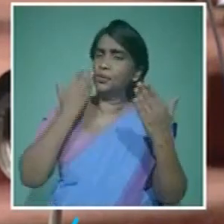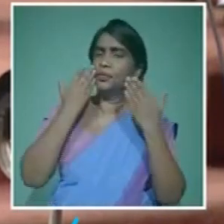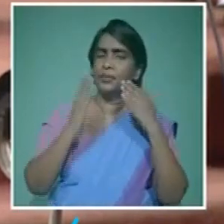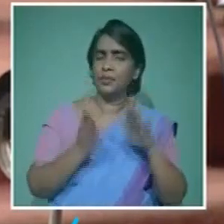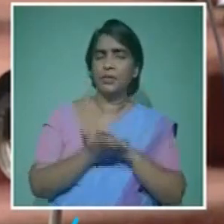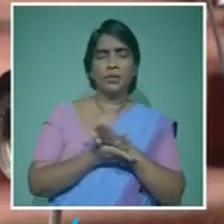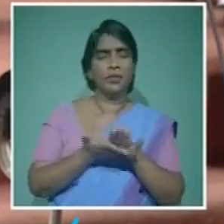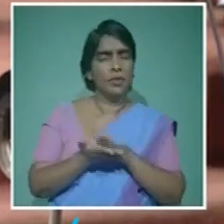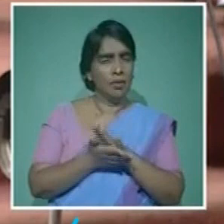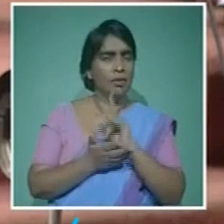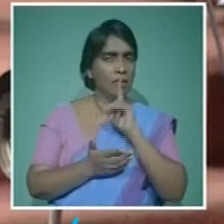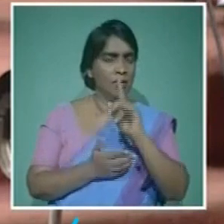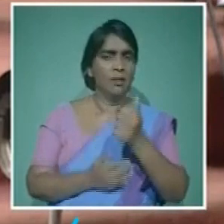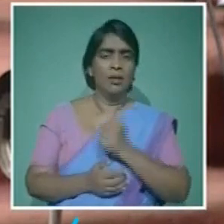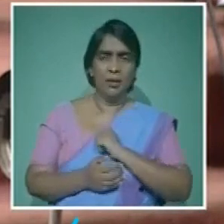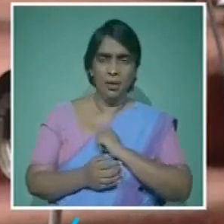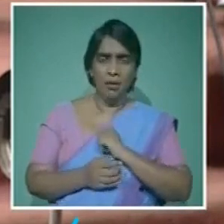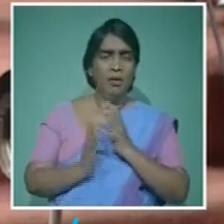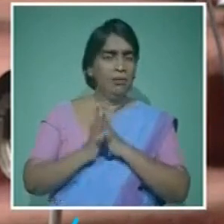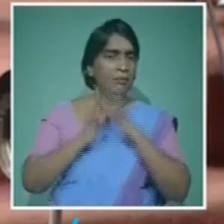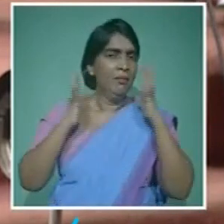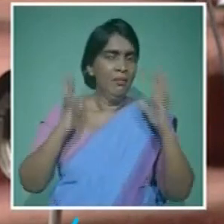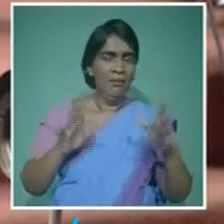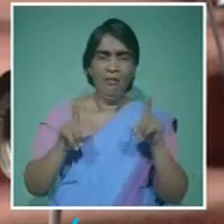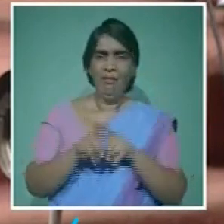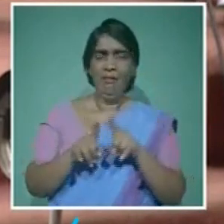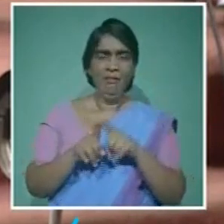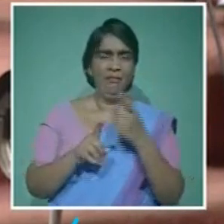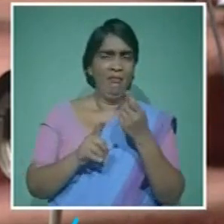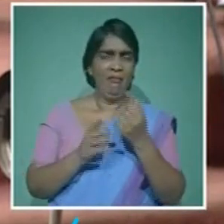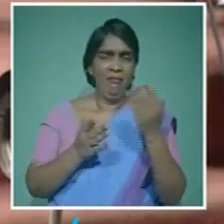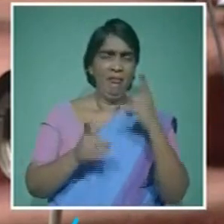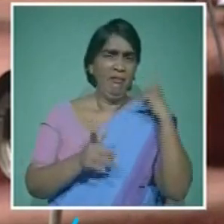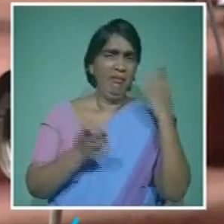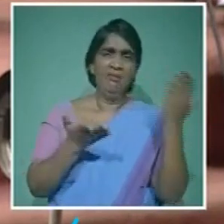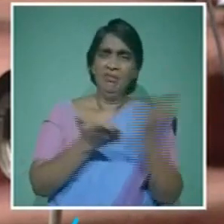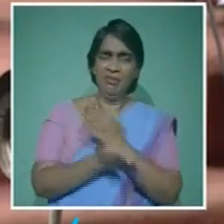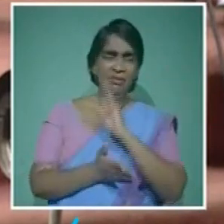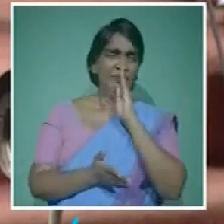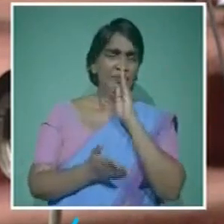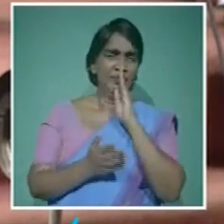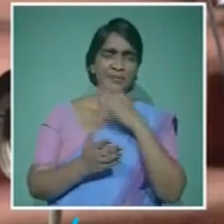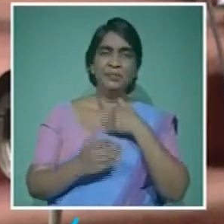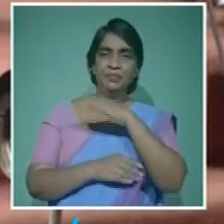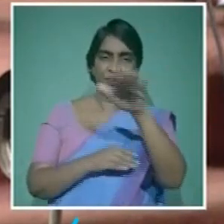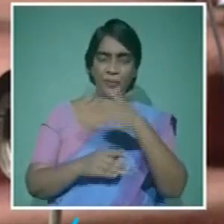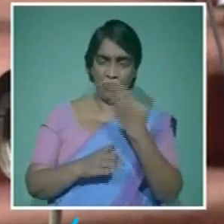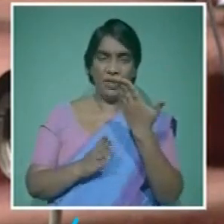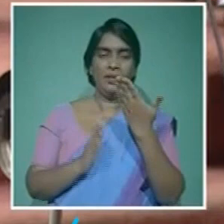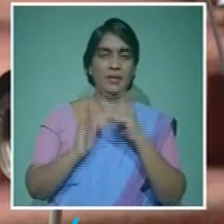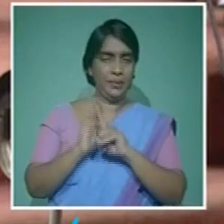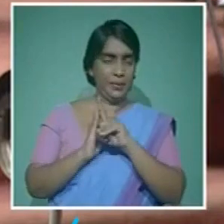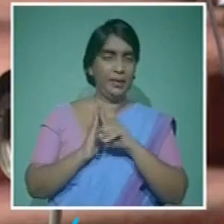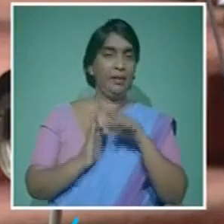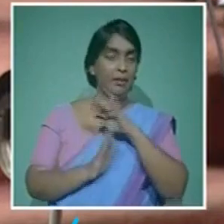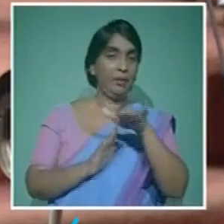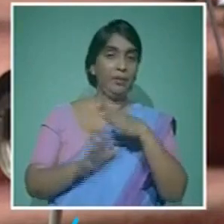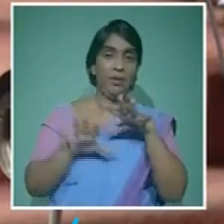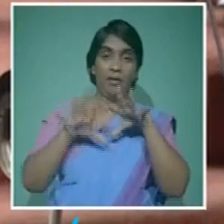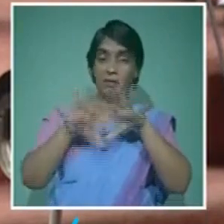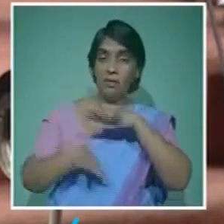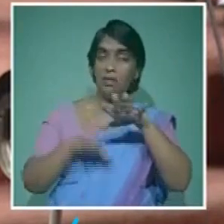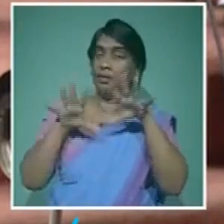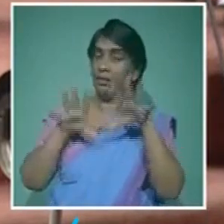தெரிகிறது. இந்த கூடுதல் நிதி எதற்காக பாவிக்கப்படுகிறது என்றால், எங்கள் பகுதிகளிலே இருக்கின்ற காணிகளை அபகரிப்பதற்கு,